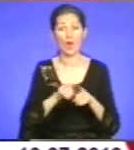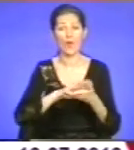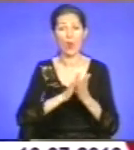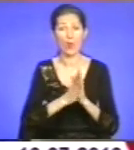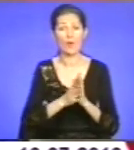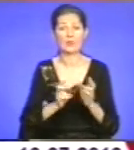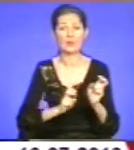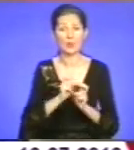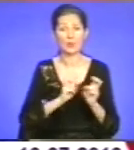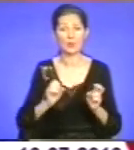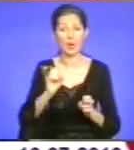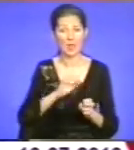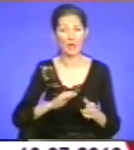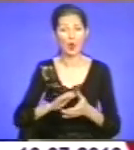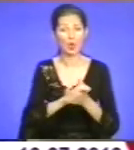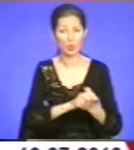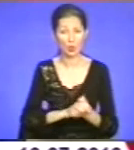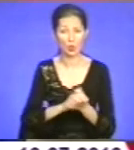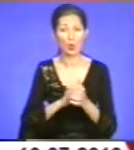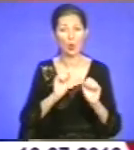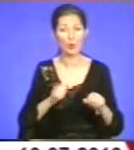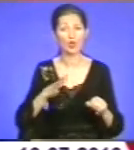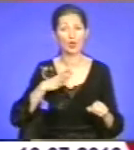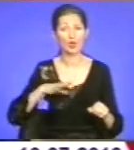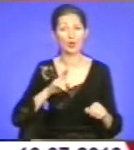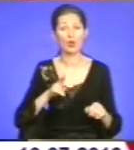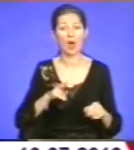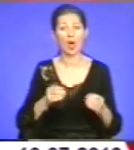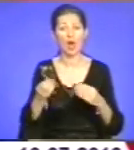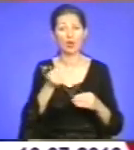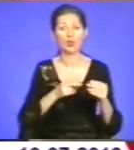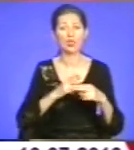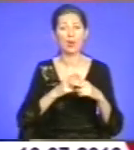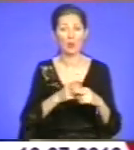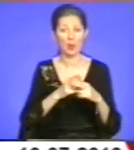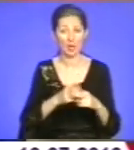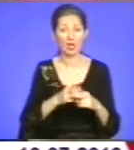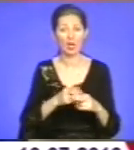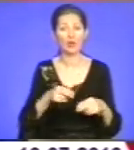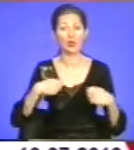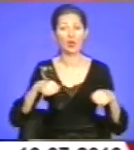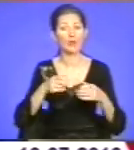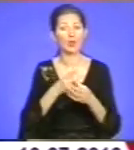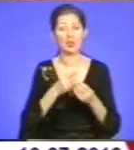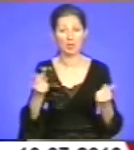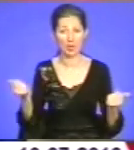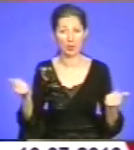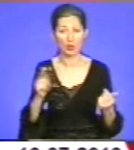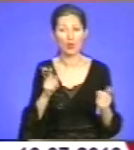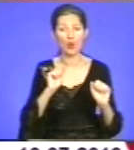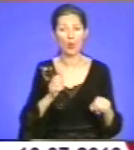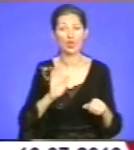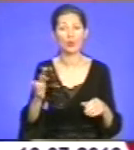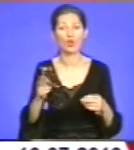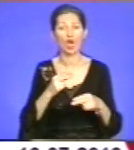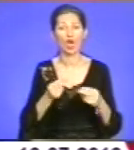Європейського Союзу, і так можна очікувати, що штучні бар'єри у торгівлі зникнуть. Що може бути штучним бар'єром?